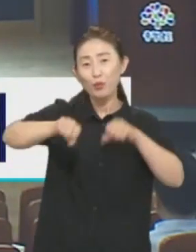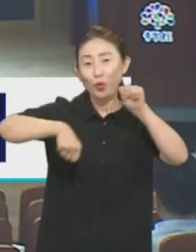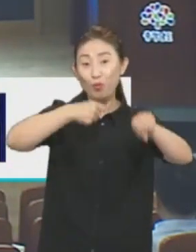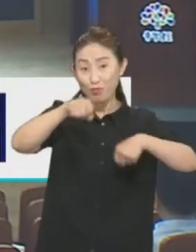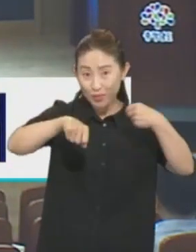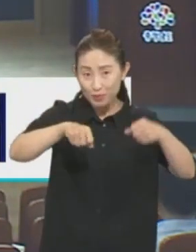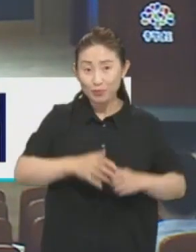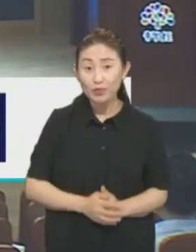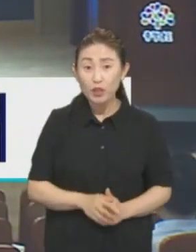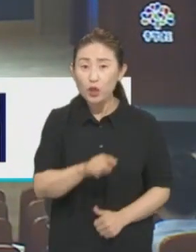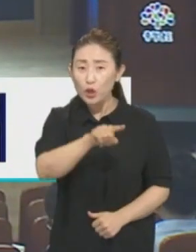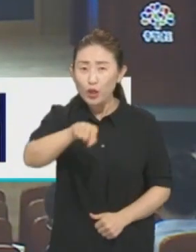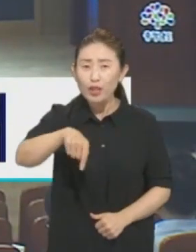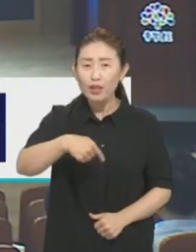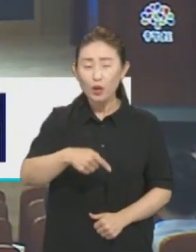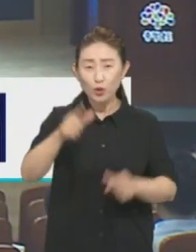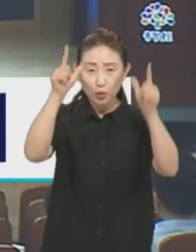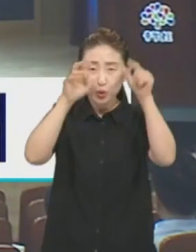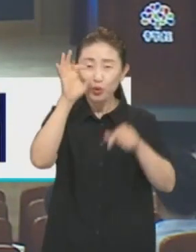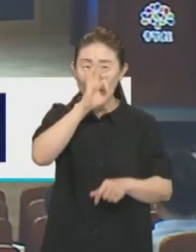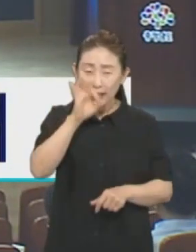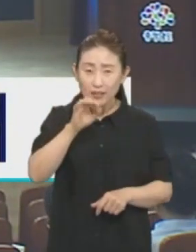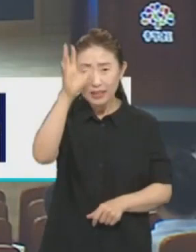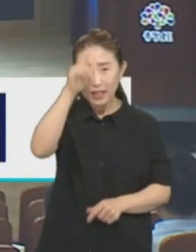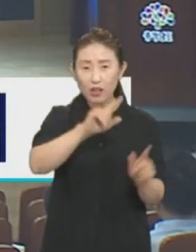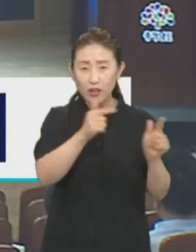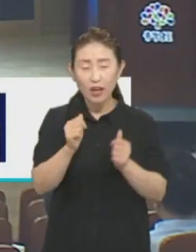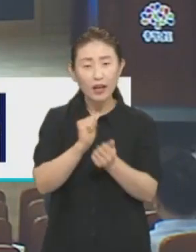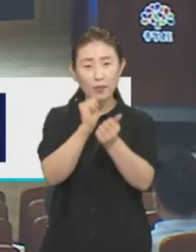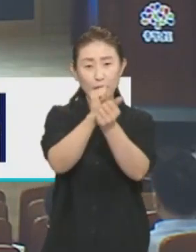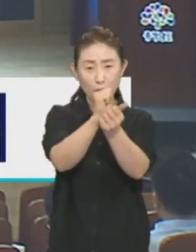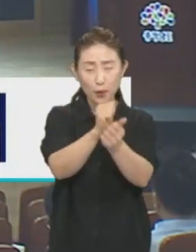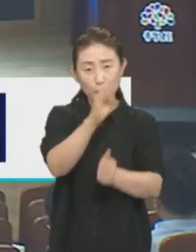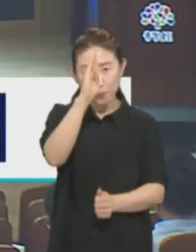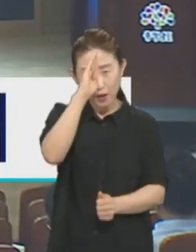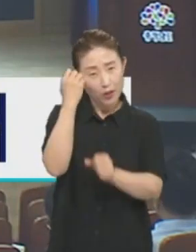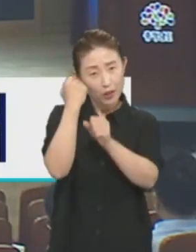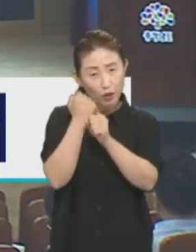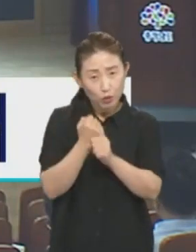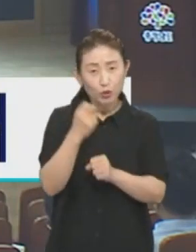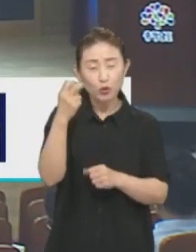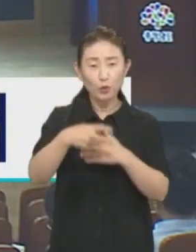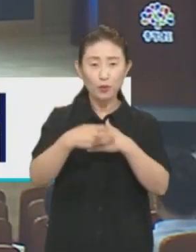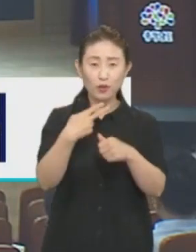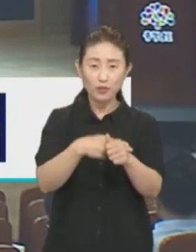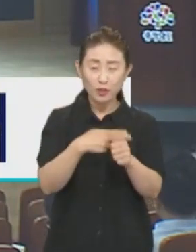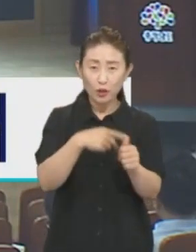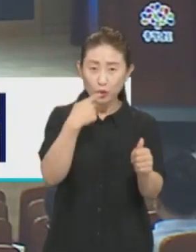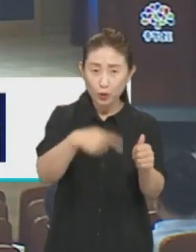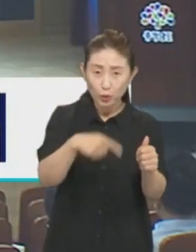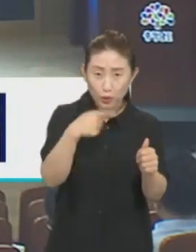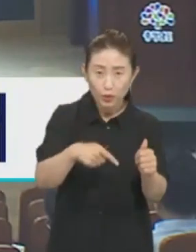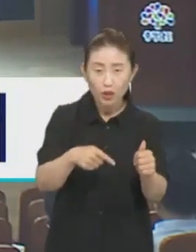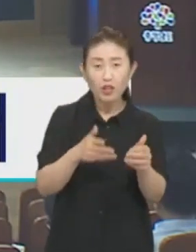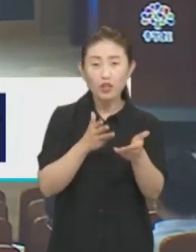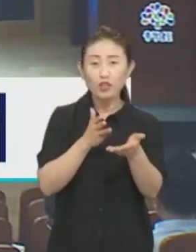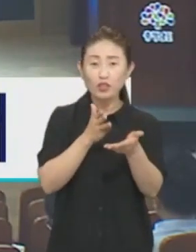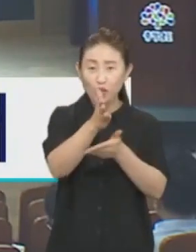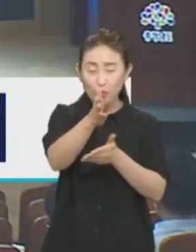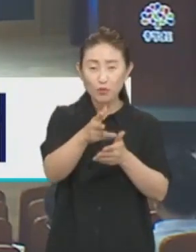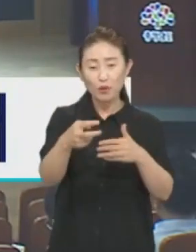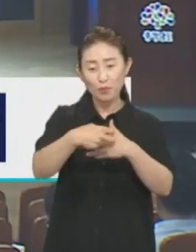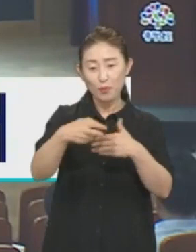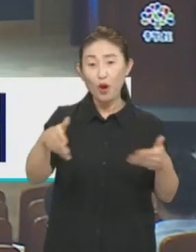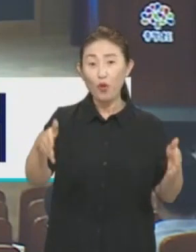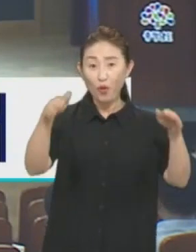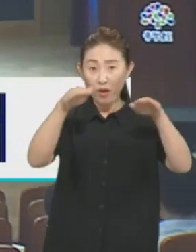하죠. 산업동물의 감염병 연구와 진료, 수의사 교육을 담당하는 전문의료원이 오는